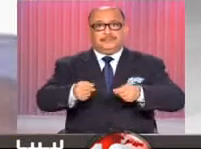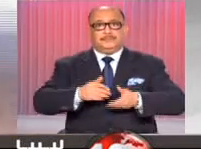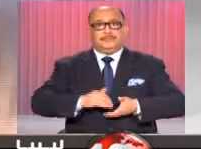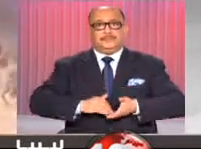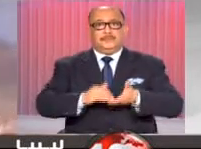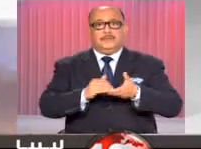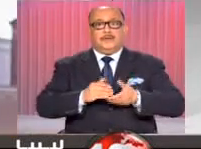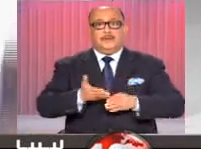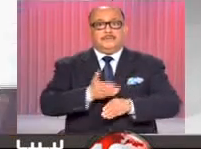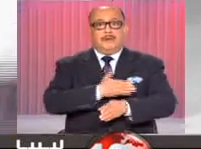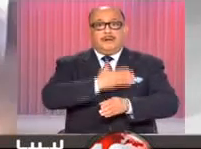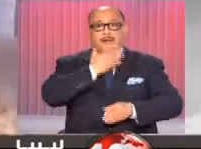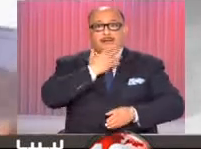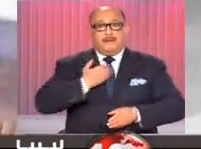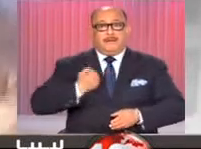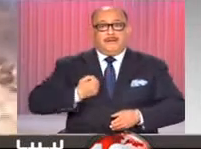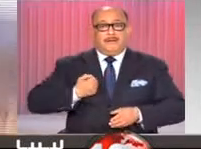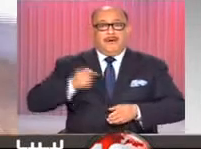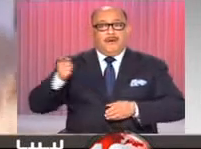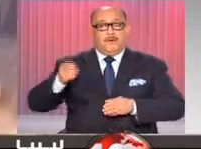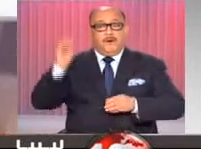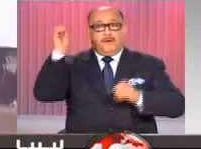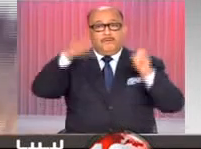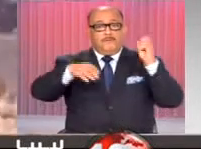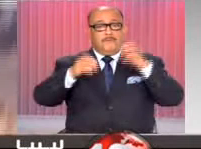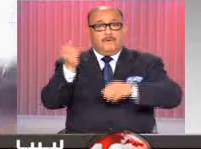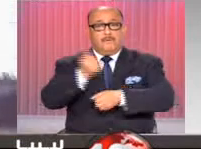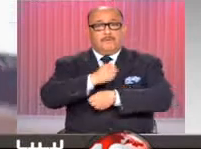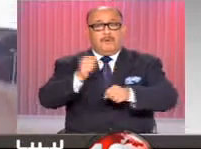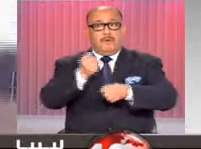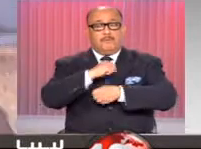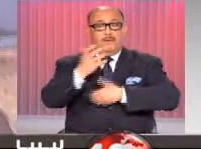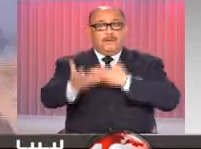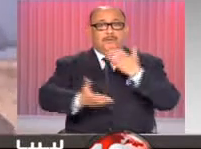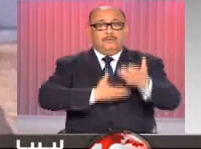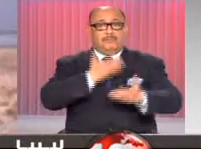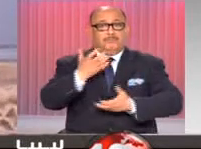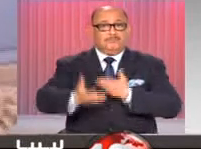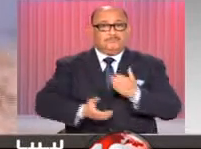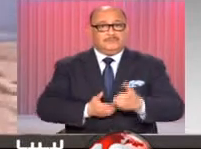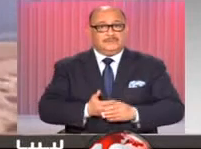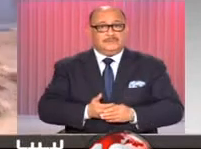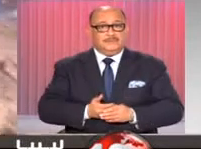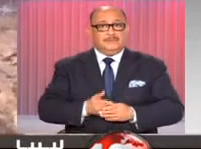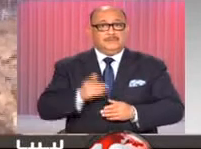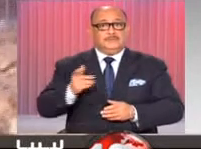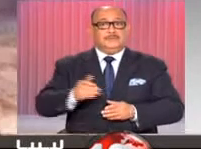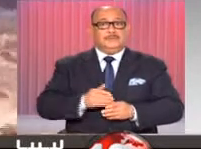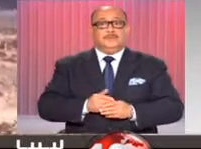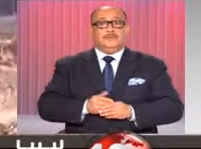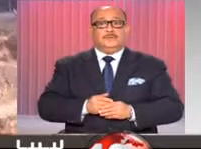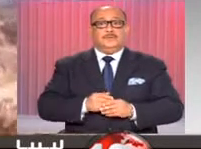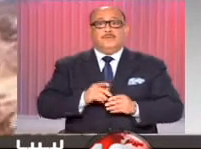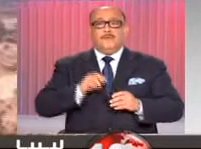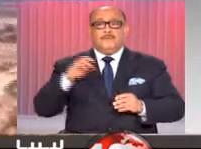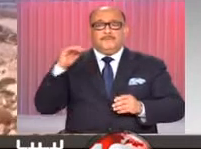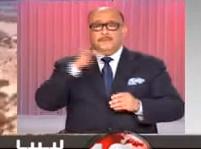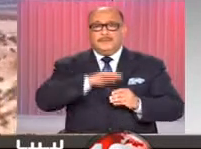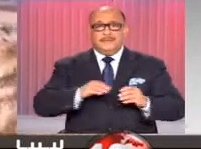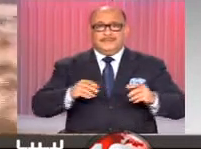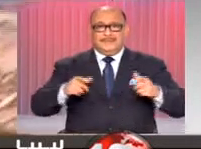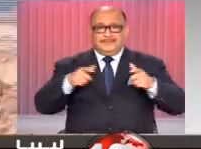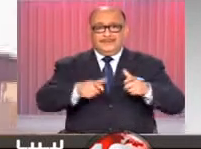ميليشيات فجر ليبيا الخميس الماضي على المنطقة. هذا الحريق الهائل الذي امتدت نيرانه بسرعة إلى الخزانات